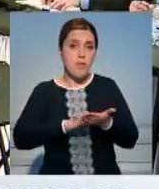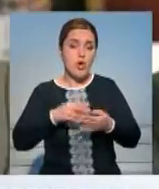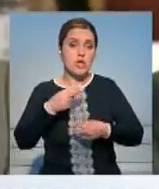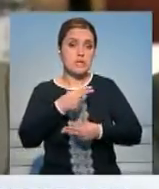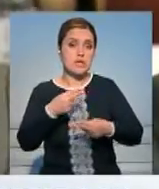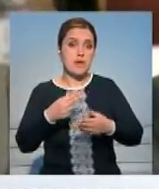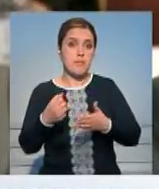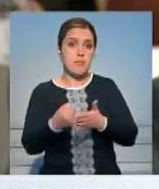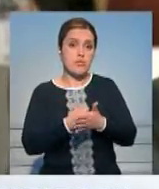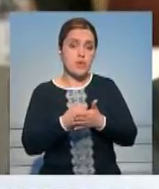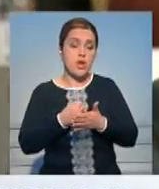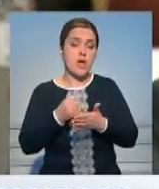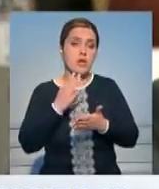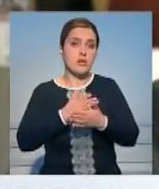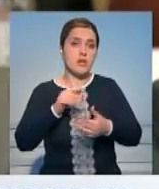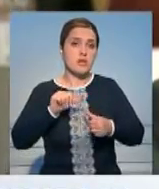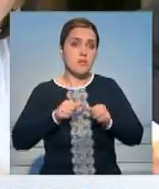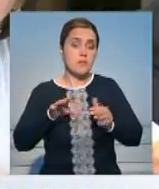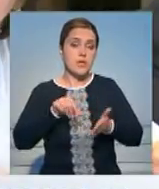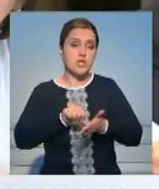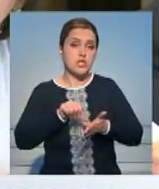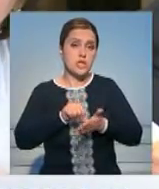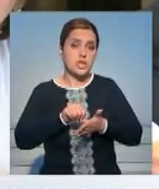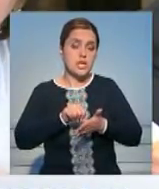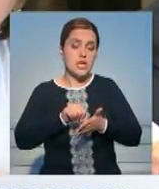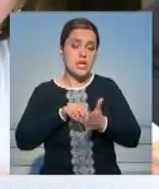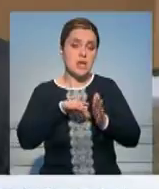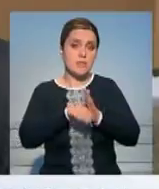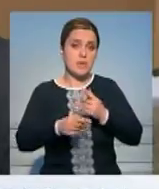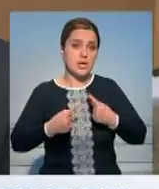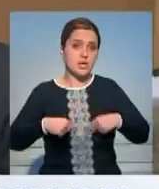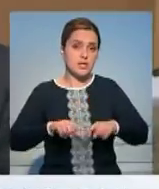качестве непостоянного члена организации.